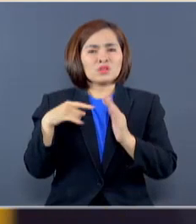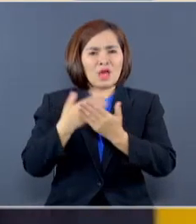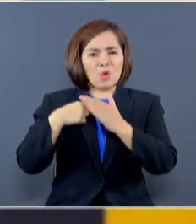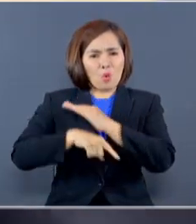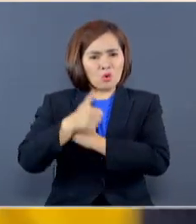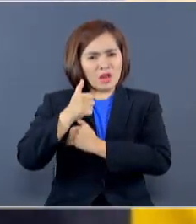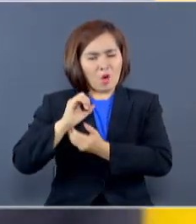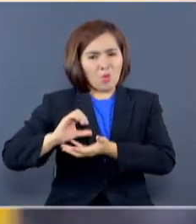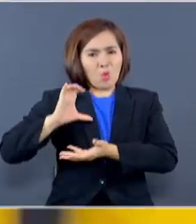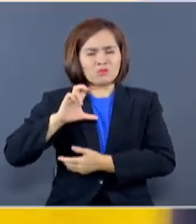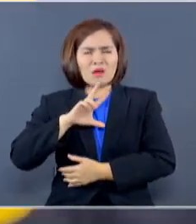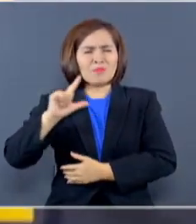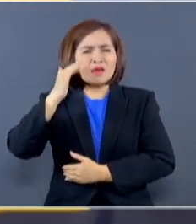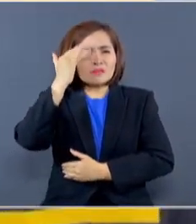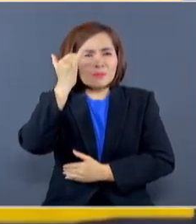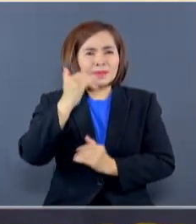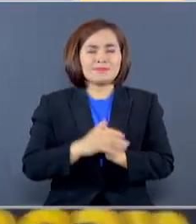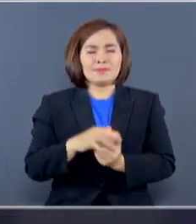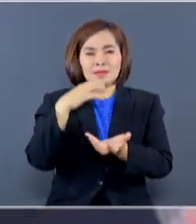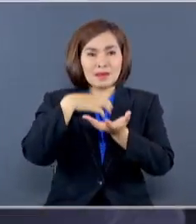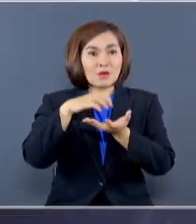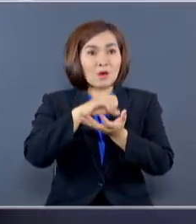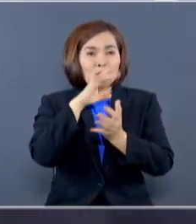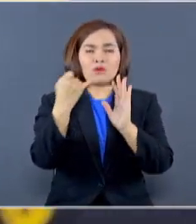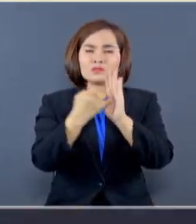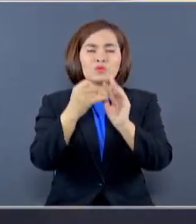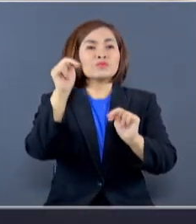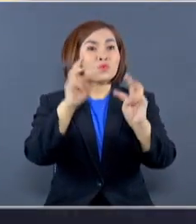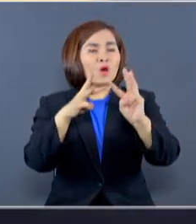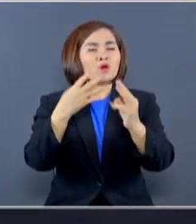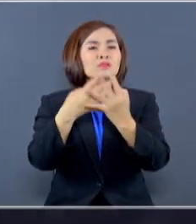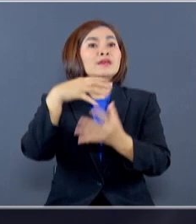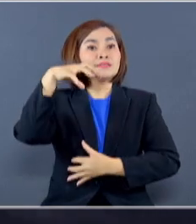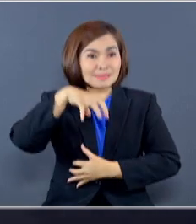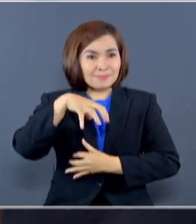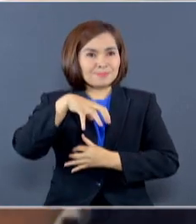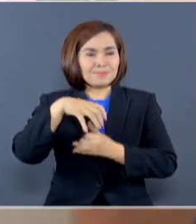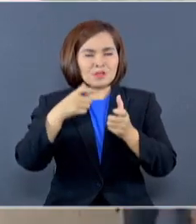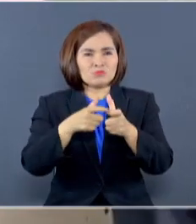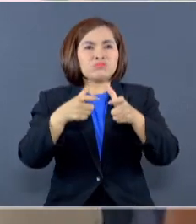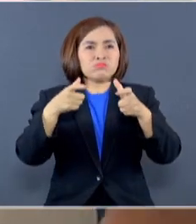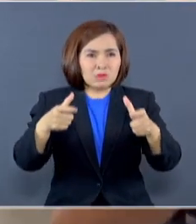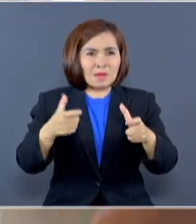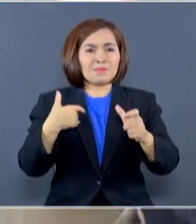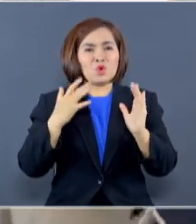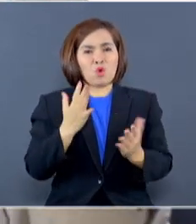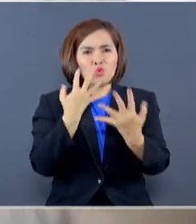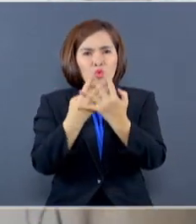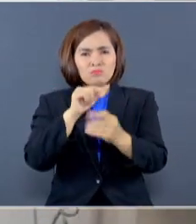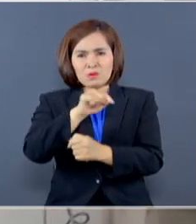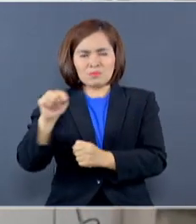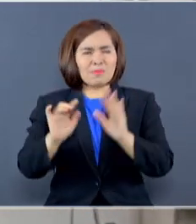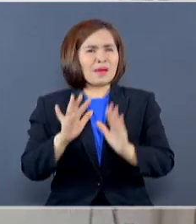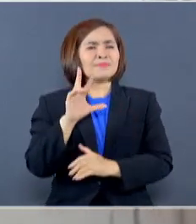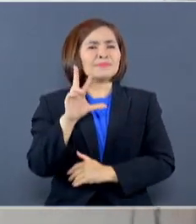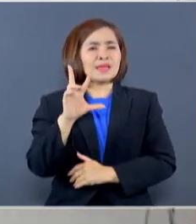ได้ถึงขนาดนี้คือมันเป็นแบบนี้ครับท่านผู้ชมครับคือนครสวรรค์เนี่ยเรือนจำกลางนครสวรรค์เนี่ยเป็นเรือนจำขนาดใหญ่มีผู้ต้องขังเนี่ยประมาณ 3,000